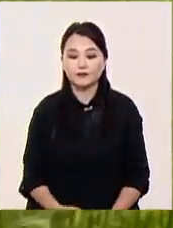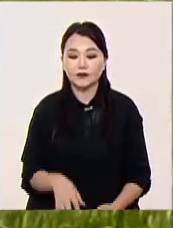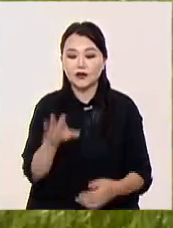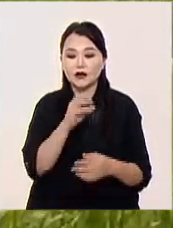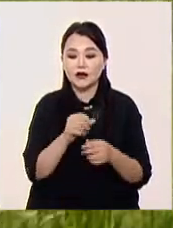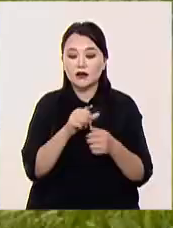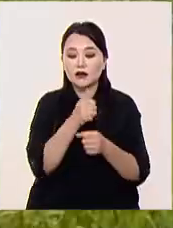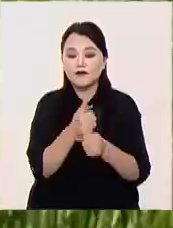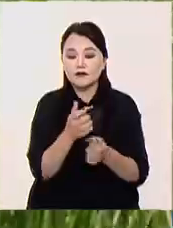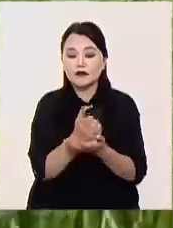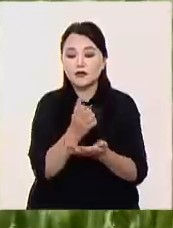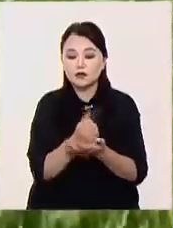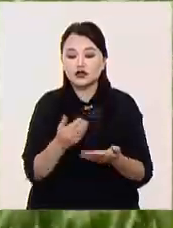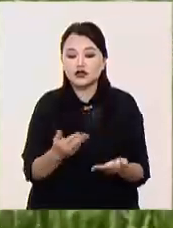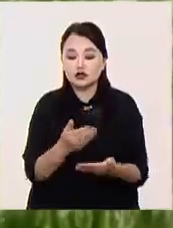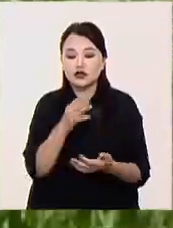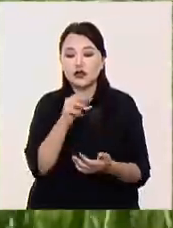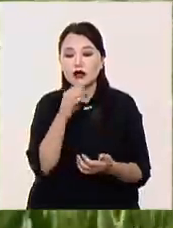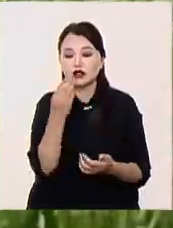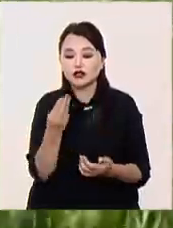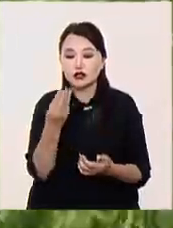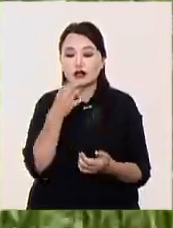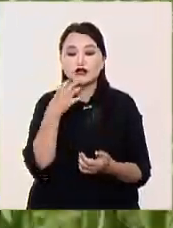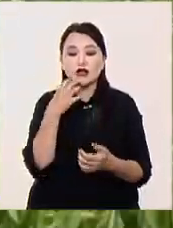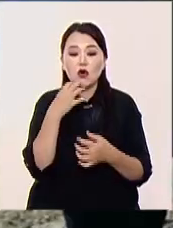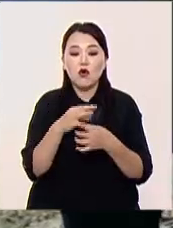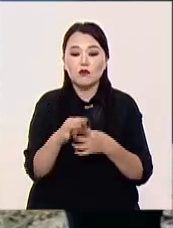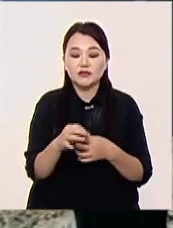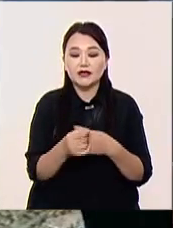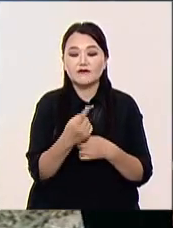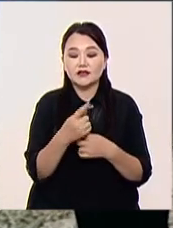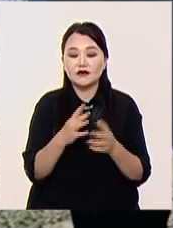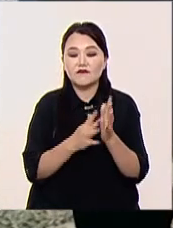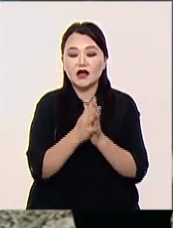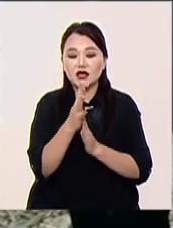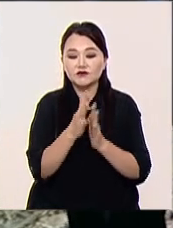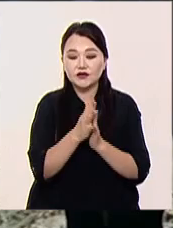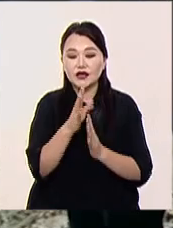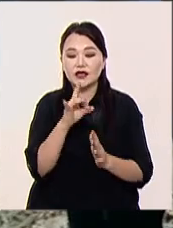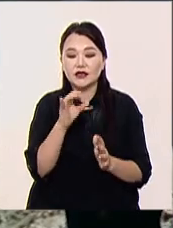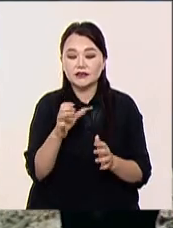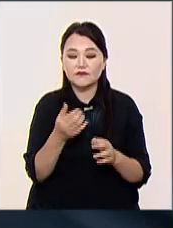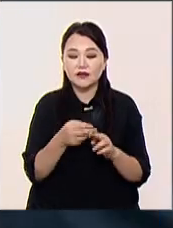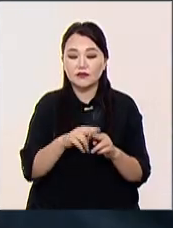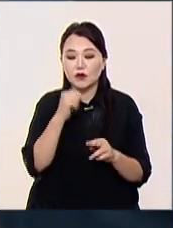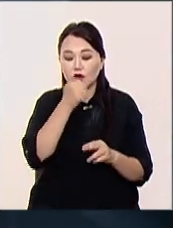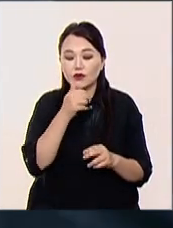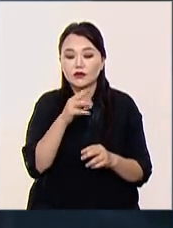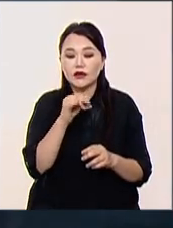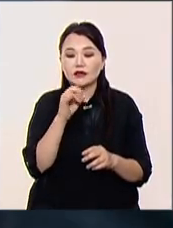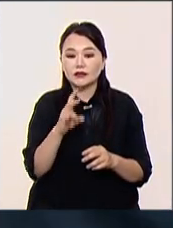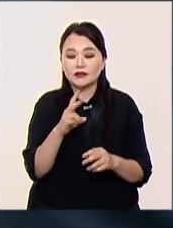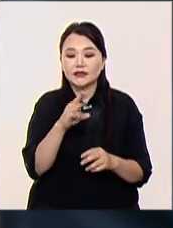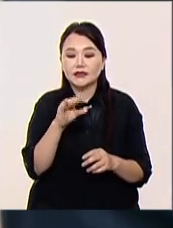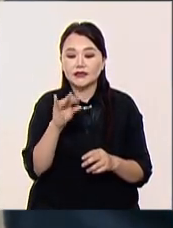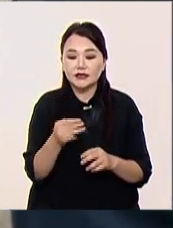Основным заработком жителей села Танжа Лагашского района Кызылординской области является выращивание риса. В этом году компания Tan Ltd. посеяла